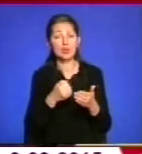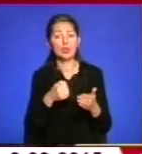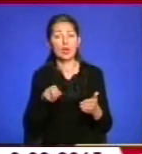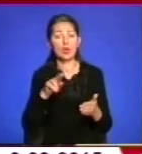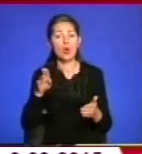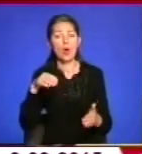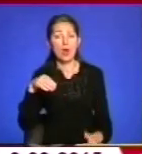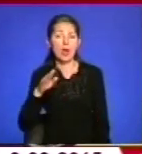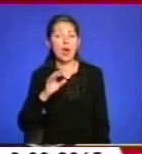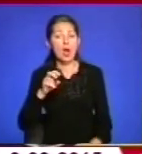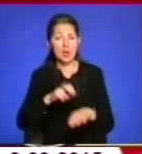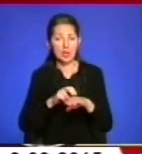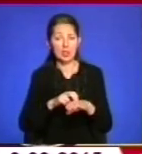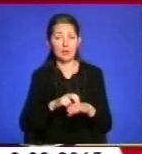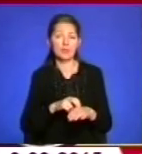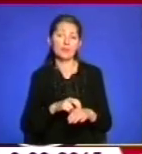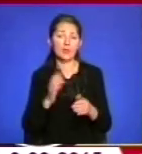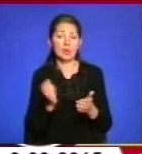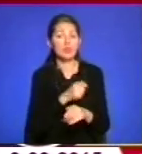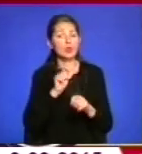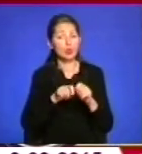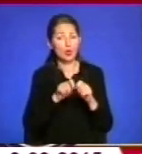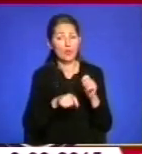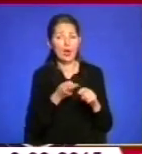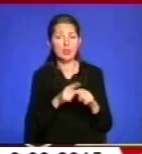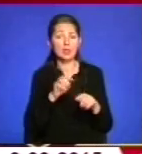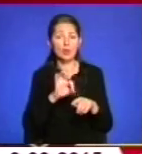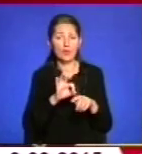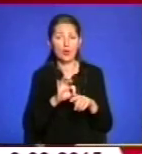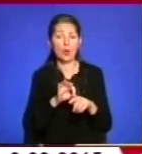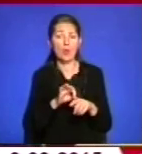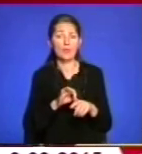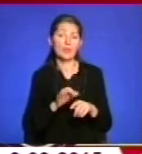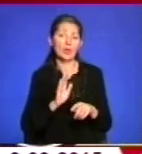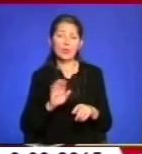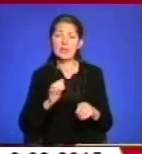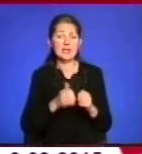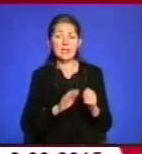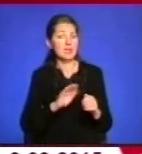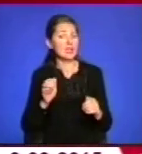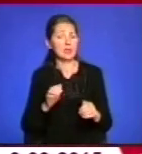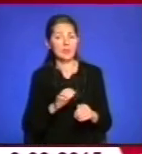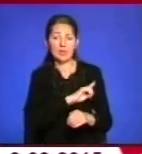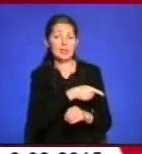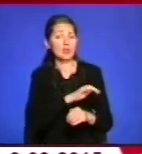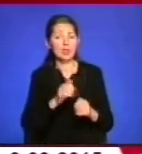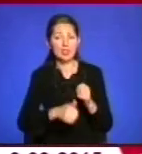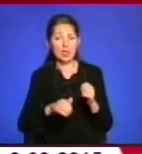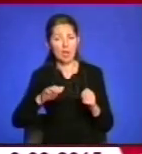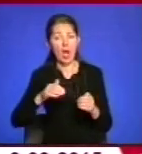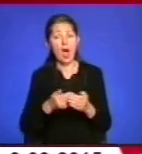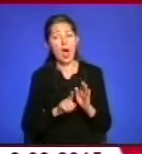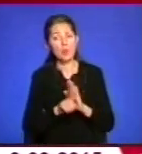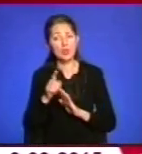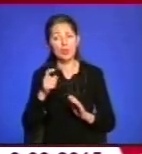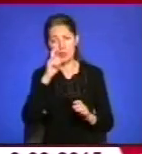вони були в неї не сильними і незначними, а от від квітня місяця то почалися вже такі більш